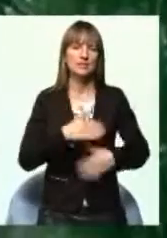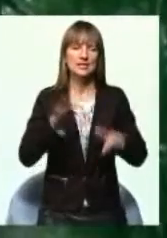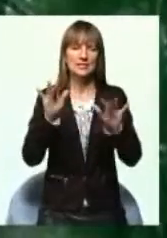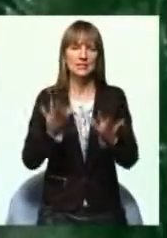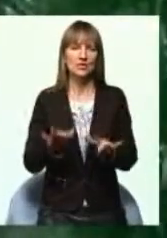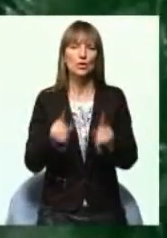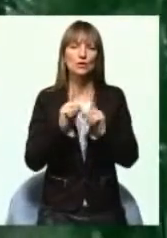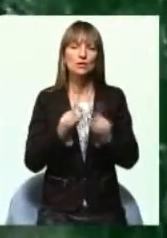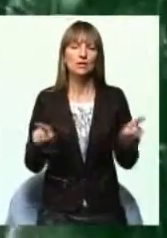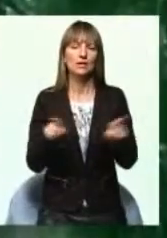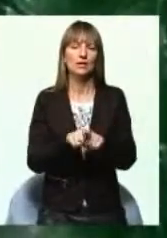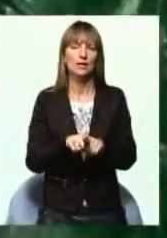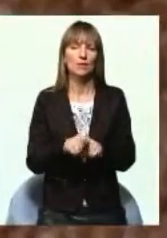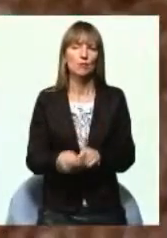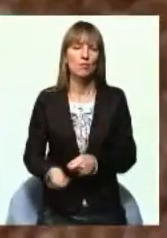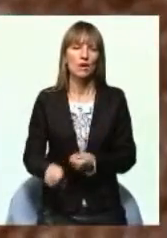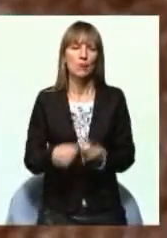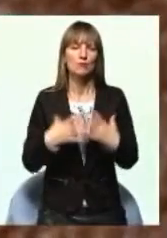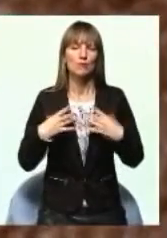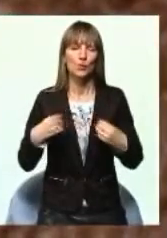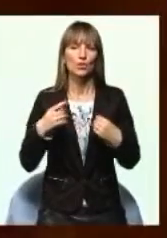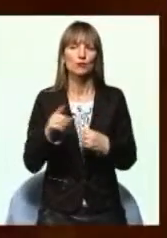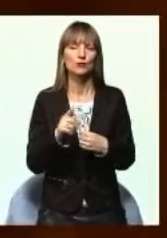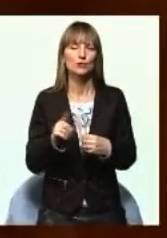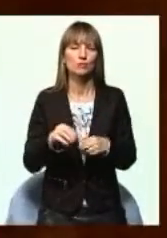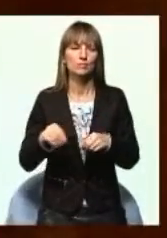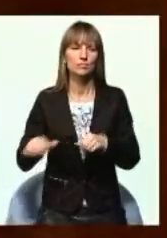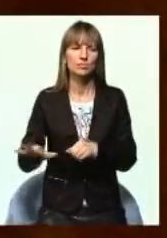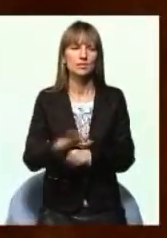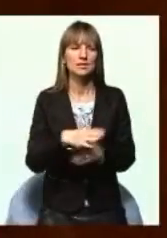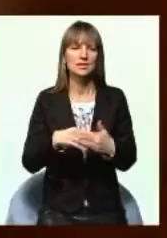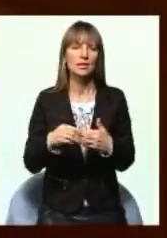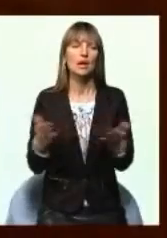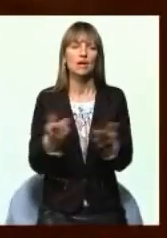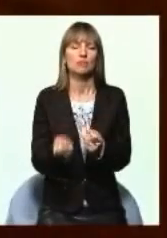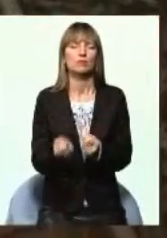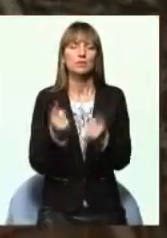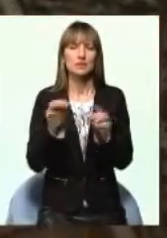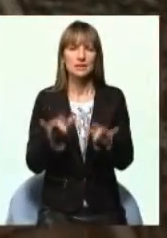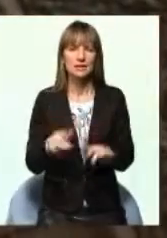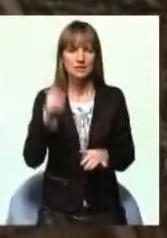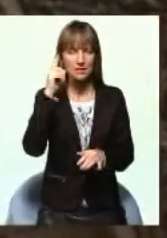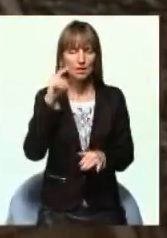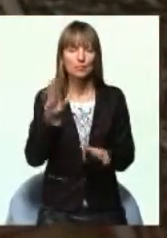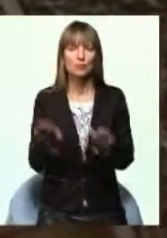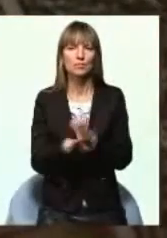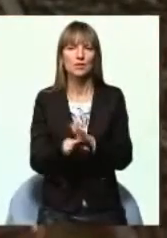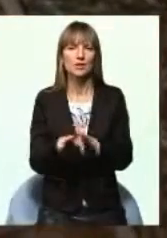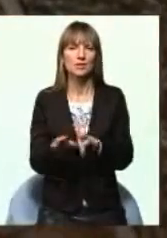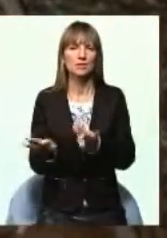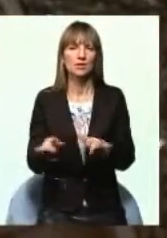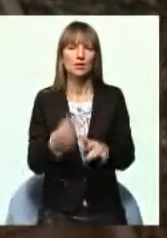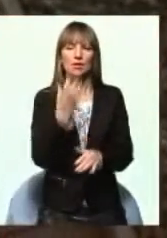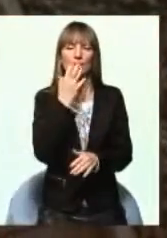снігом. Особливо таким лопатим та пухким, що застеляє всю землю. А як утворюється сніг, знаєте? Під дією тепла вода